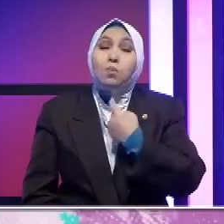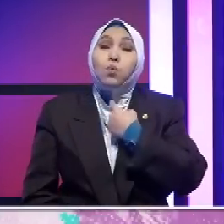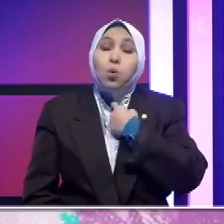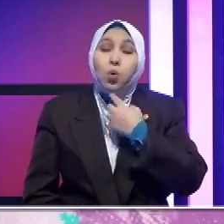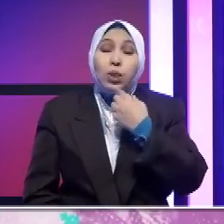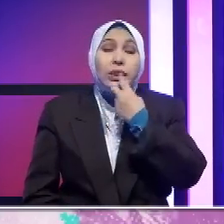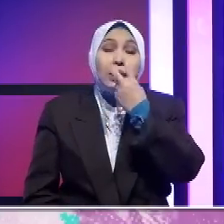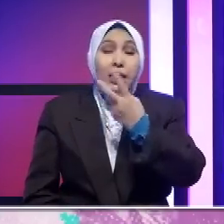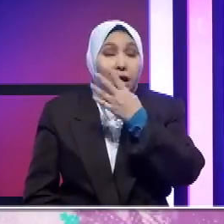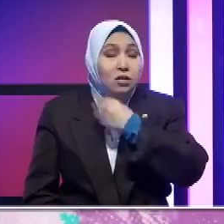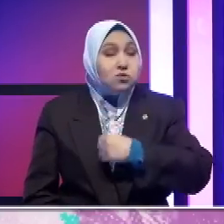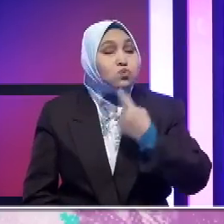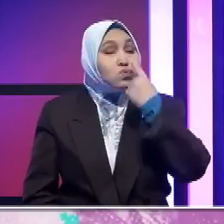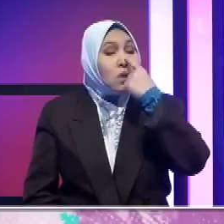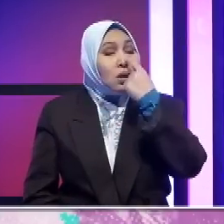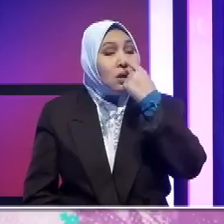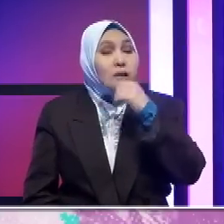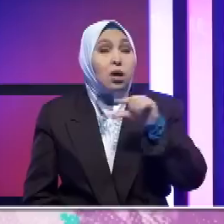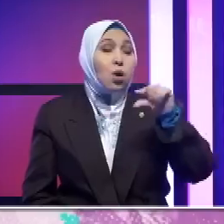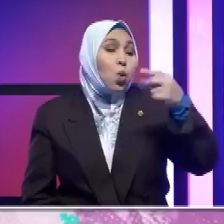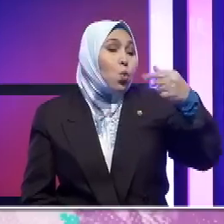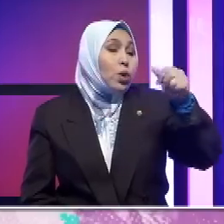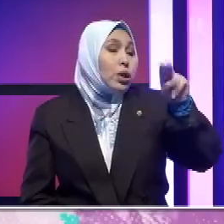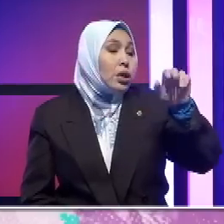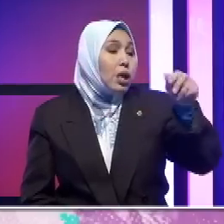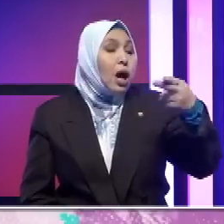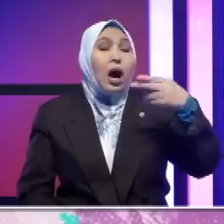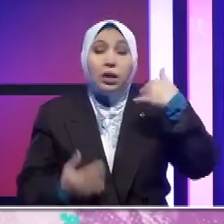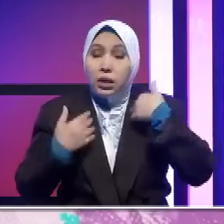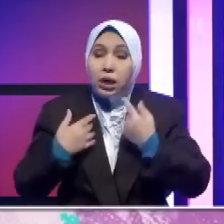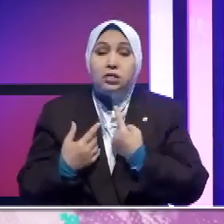suara hidung suara gunnah di situ, dan juga